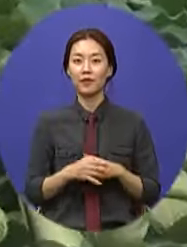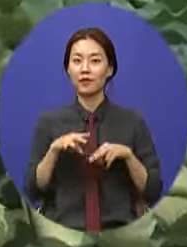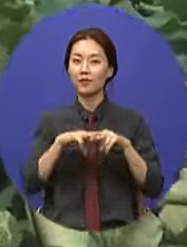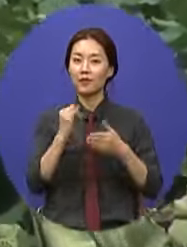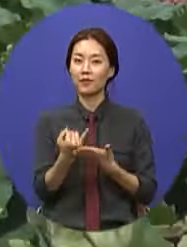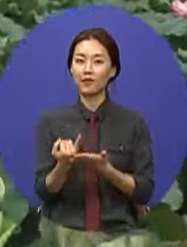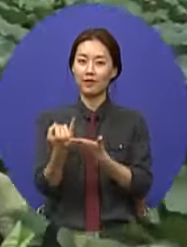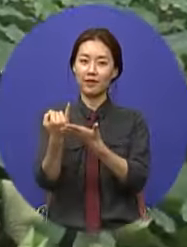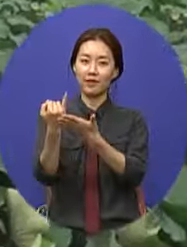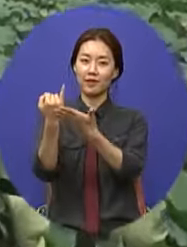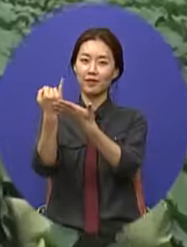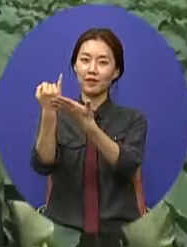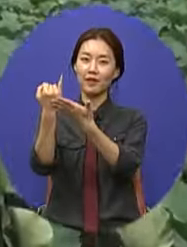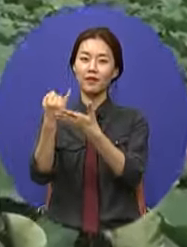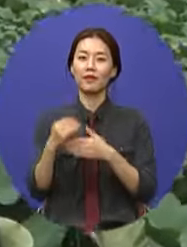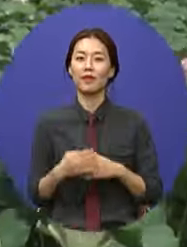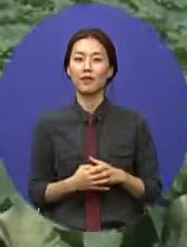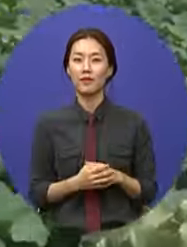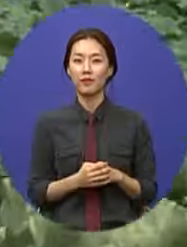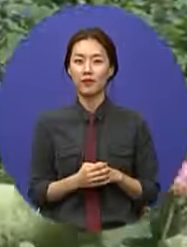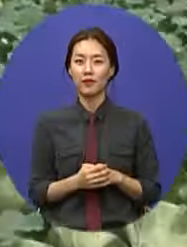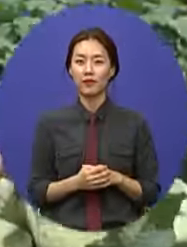춘향아.